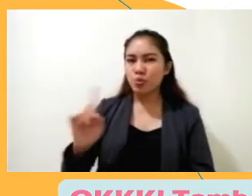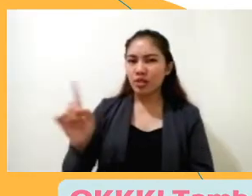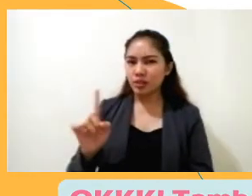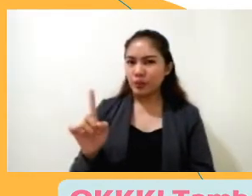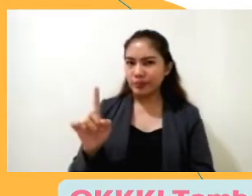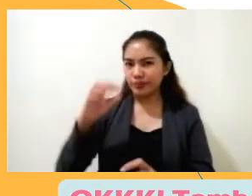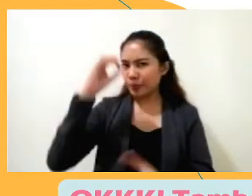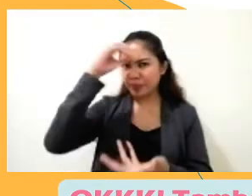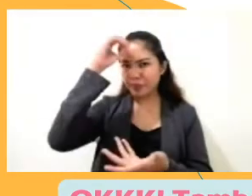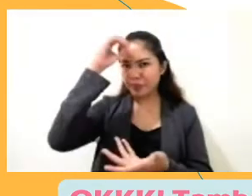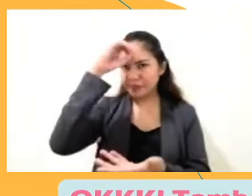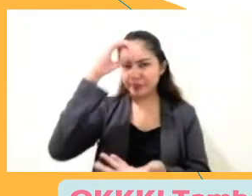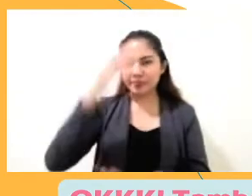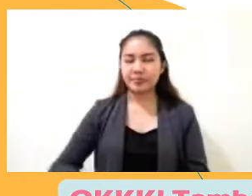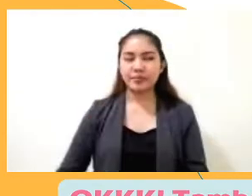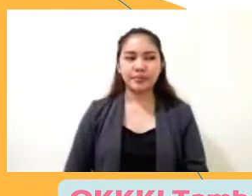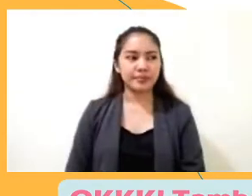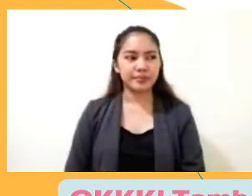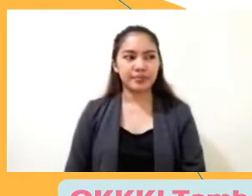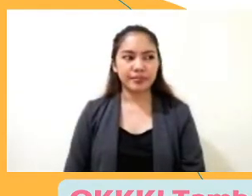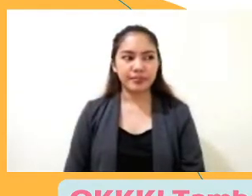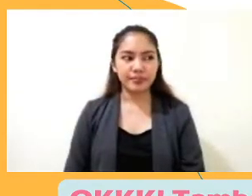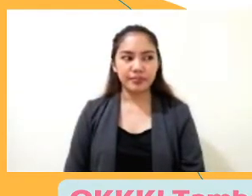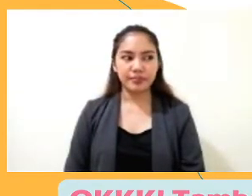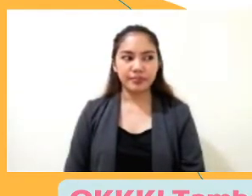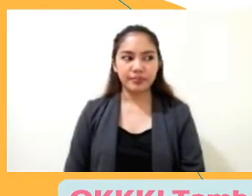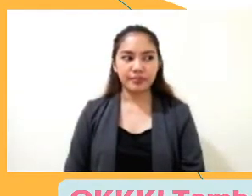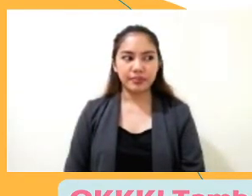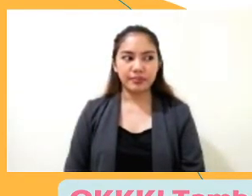ate? Sige, ako muna.